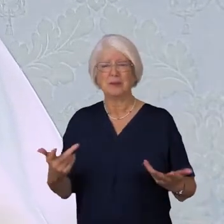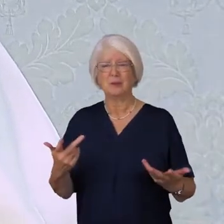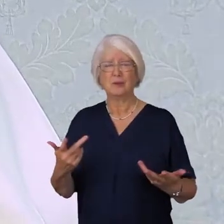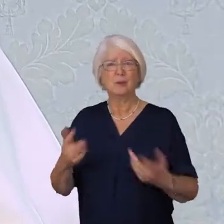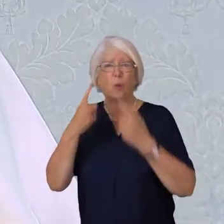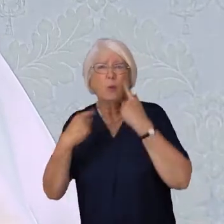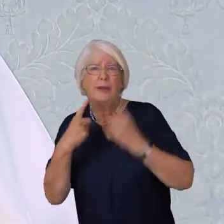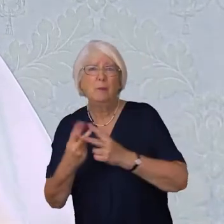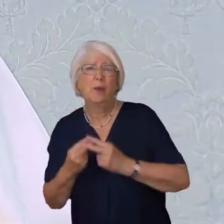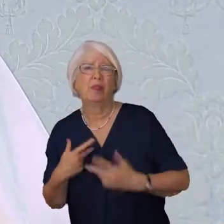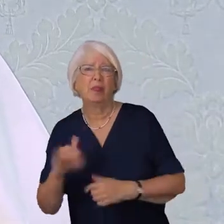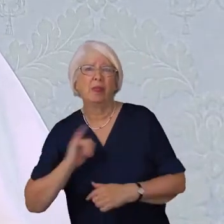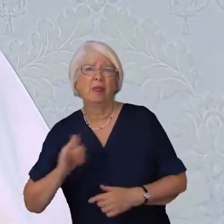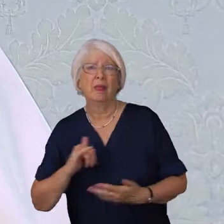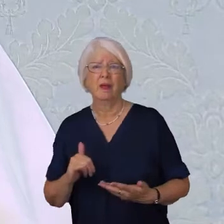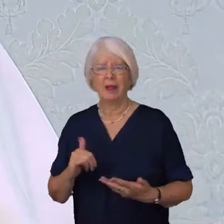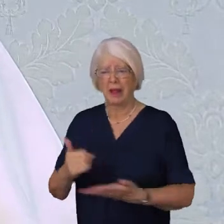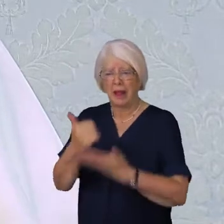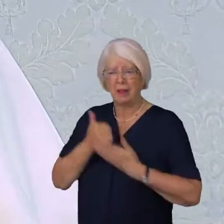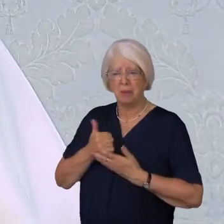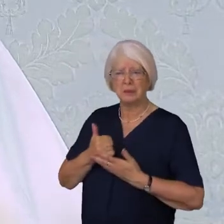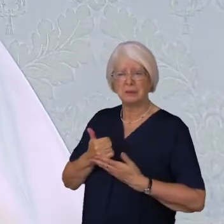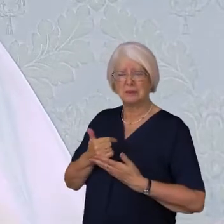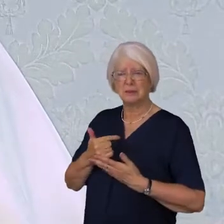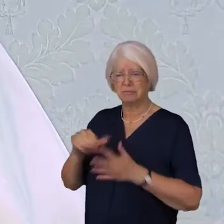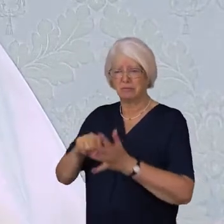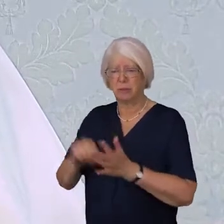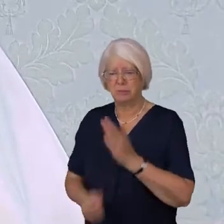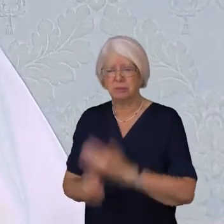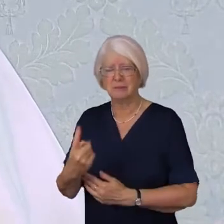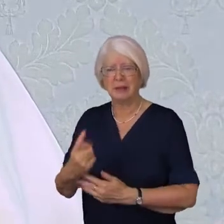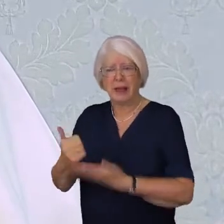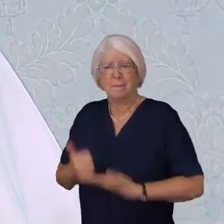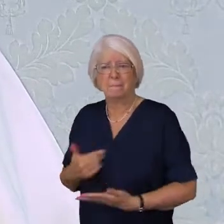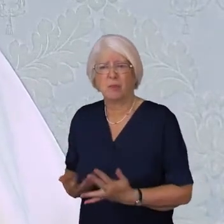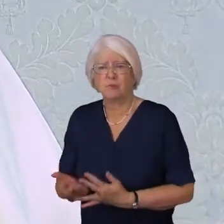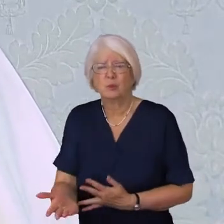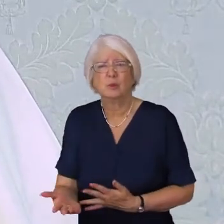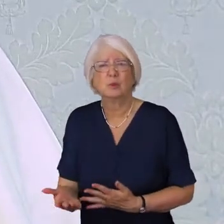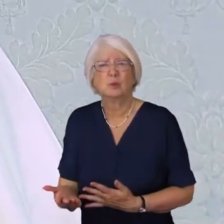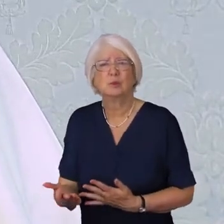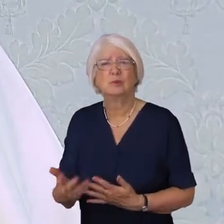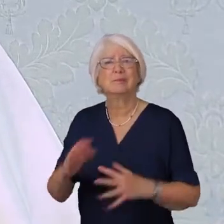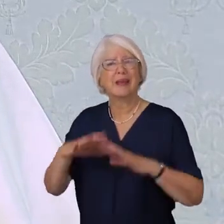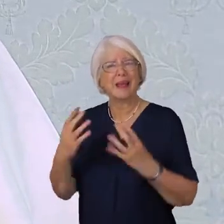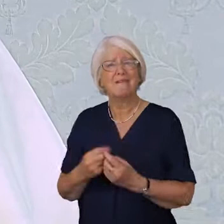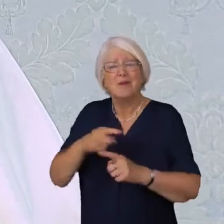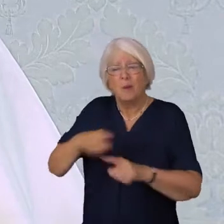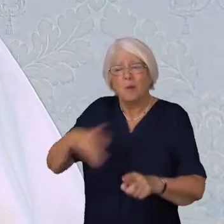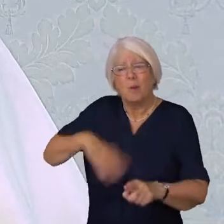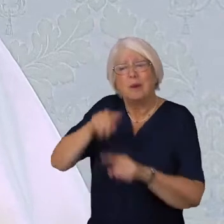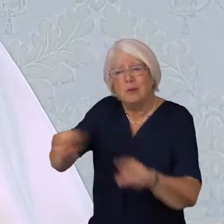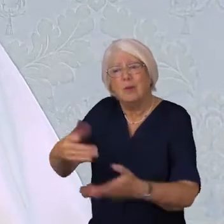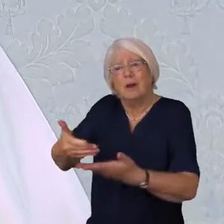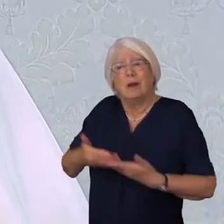noi, che ci aiuti ad affrontare i nostri problemi. Ecco, tutto quanto vorremmo che gli